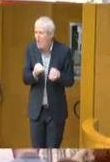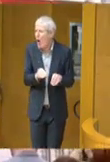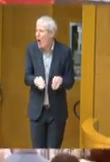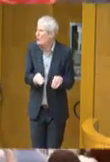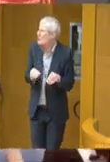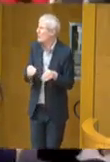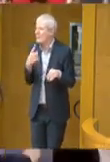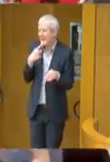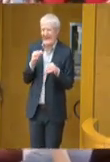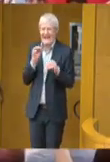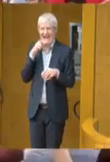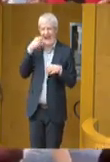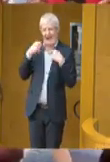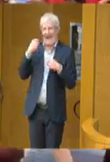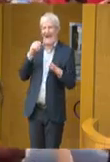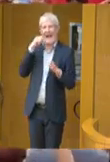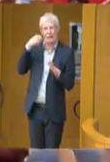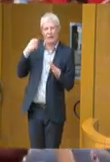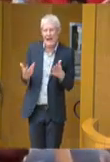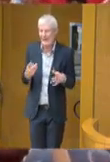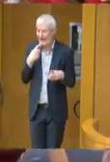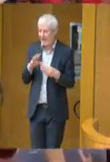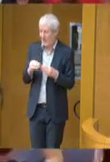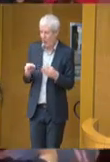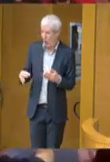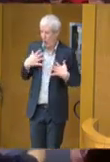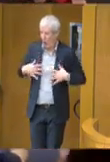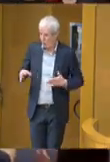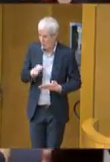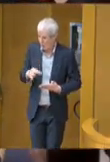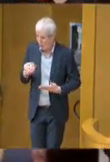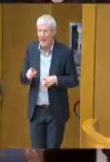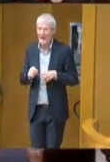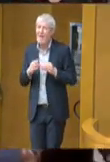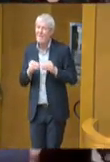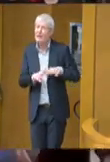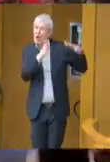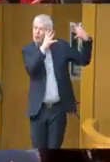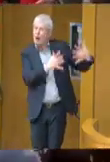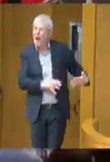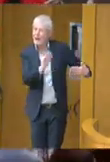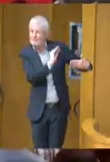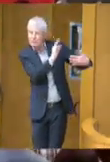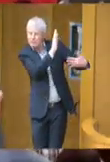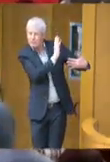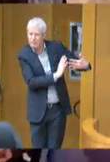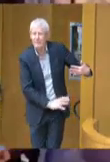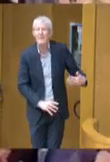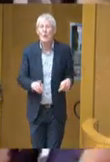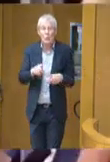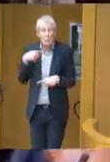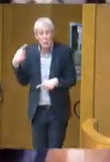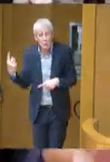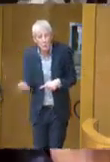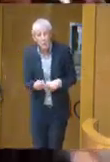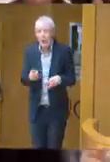posto. Chi ha recitato, chi ha realizzato i costumi, chi ha costruito le scenografie e gli oggetti di scena, tutti sapientemente